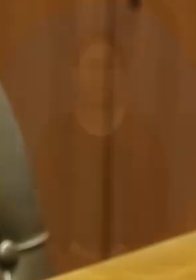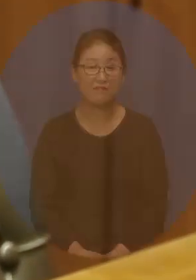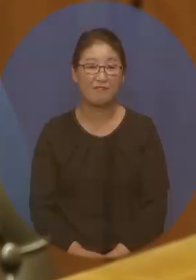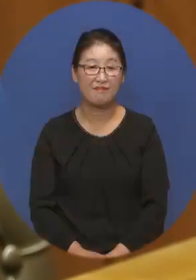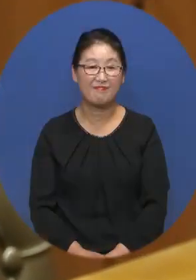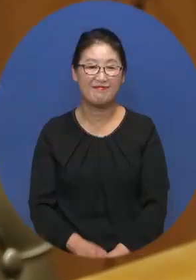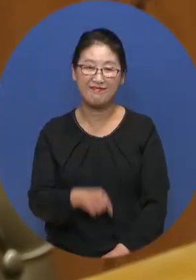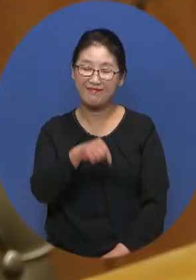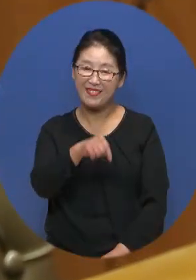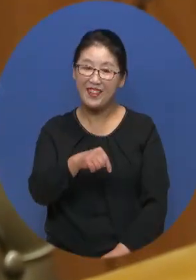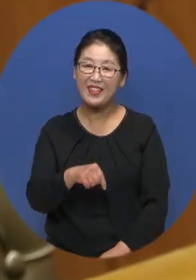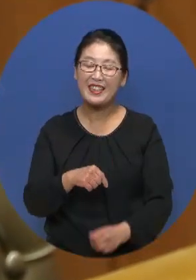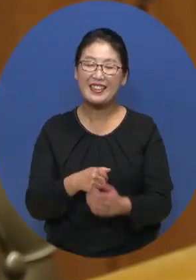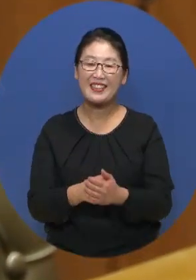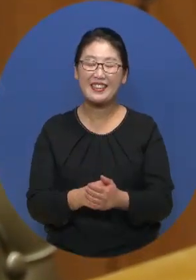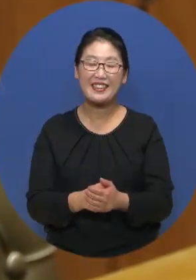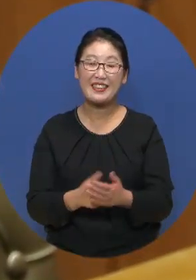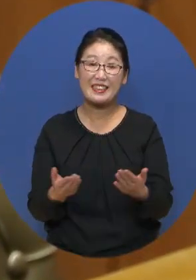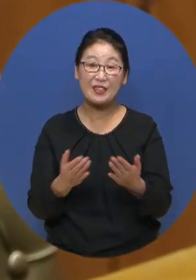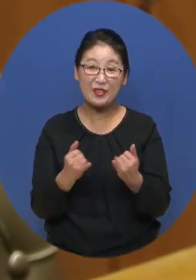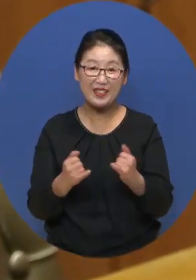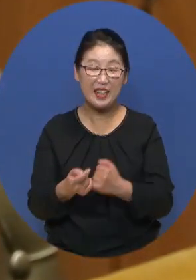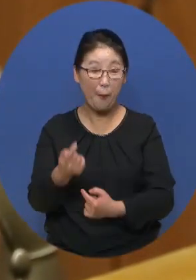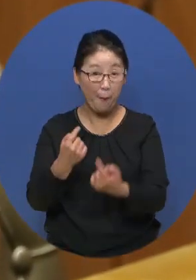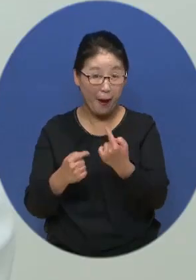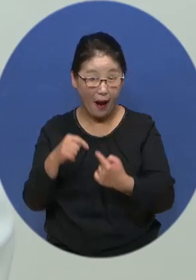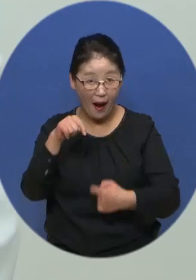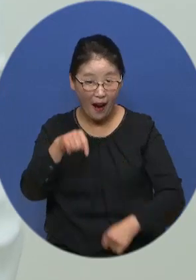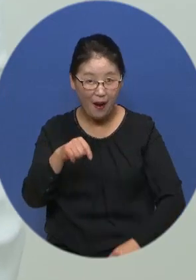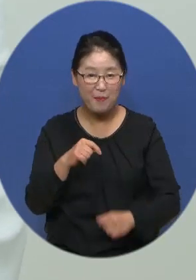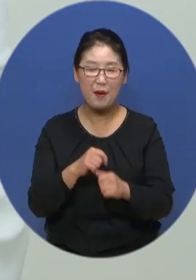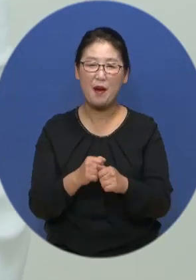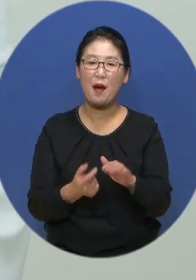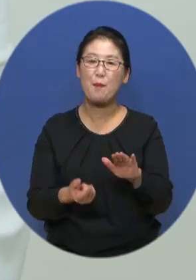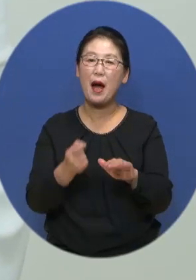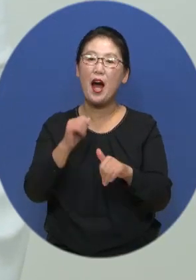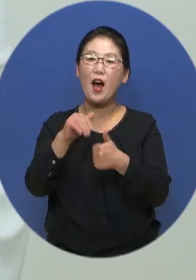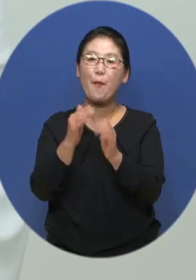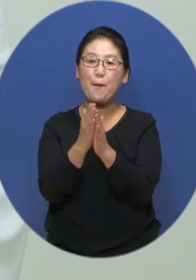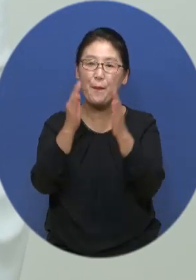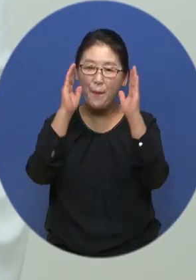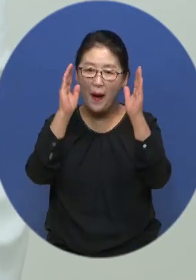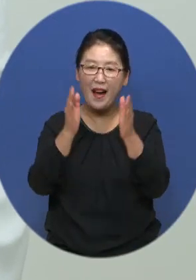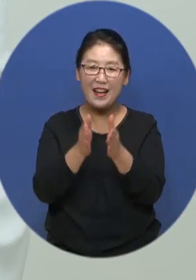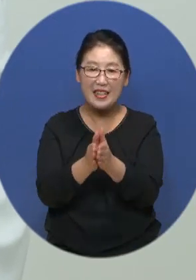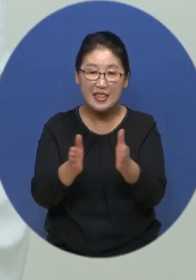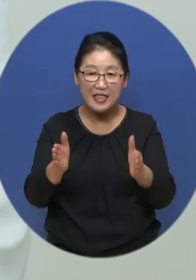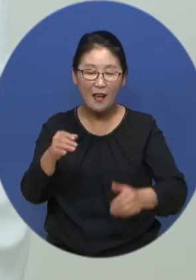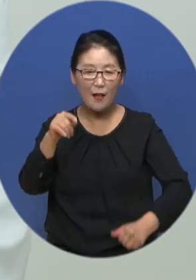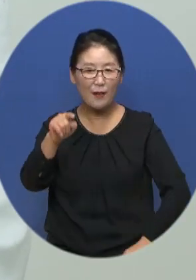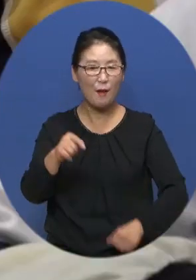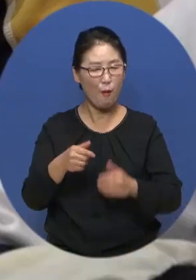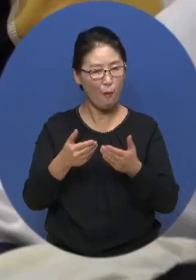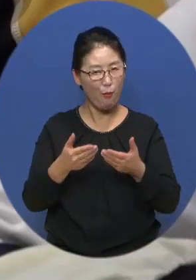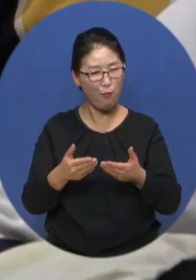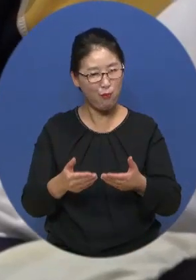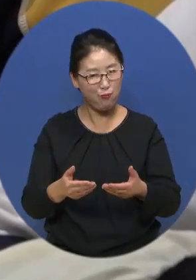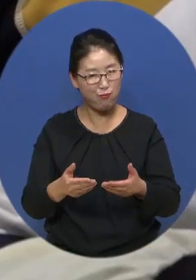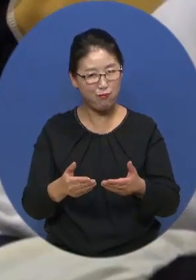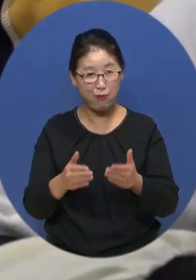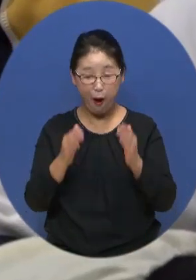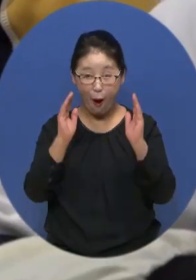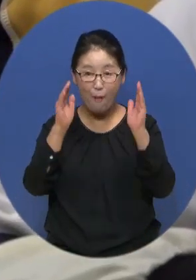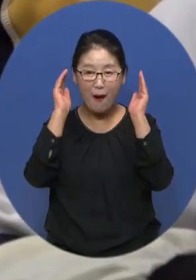레그렌네 직원들의 첫 일과는 성경 공부로 시작됩니다. 그래서인지 더욱 경건한 분위기인데요. 직원들이